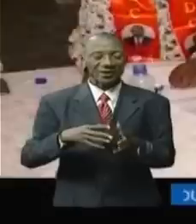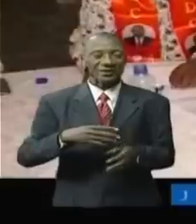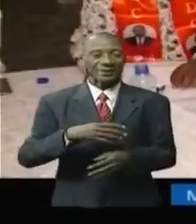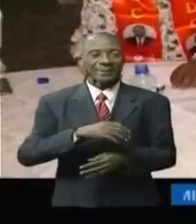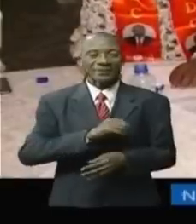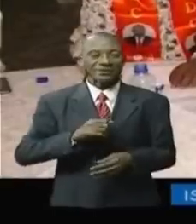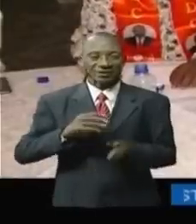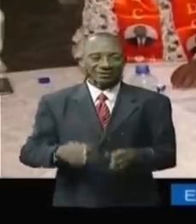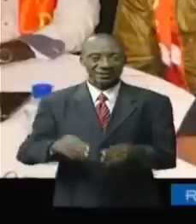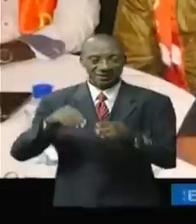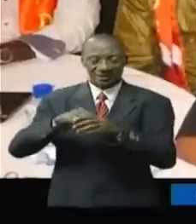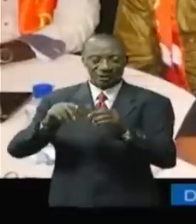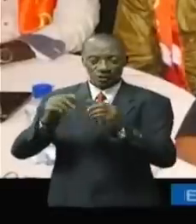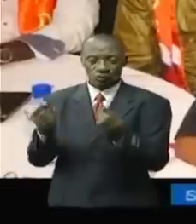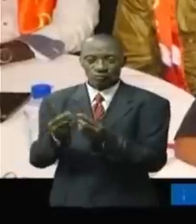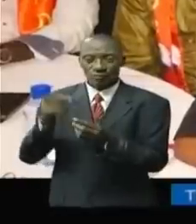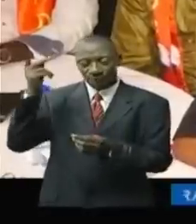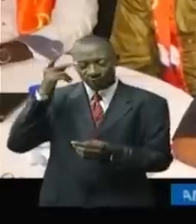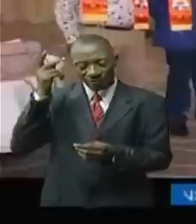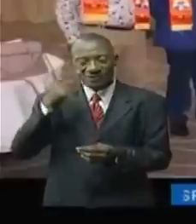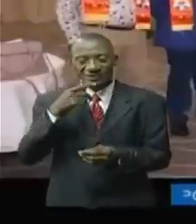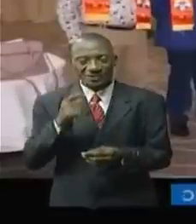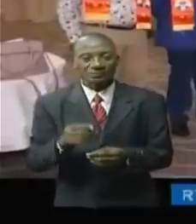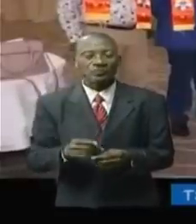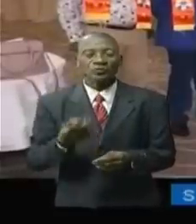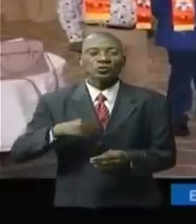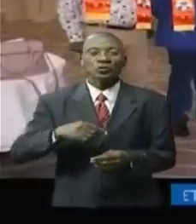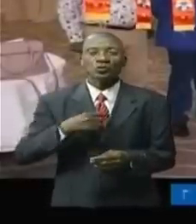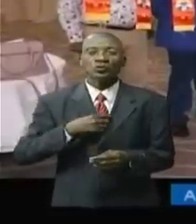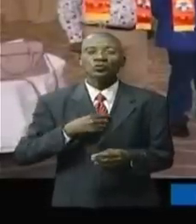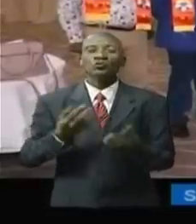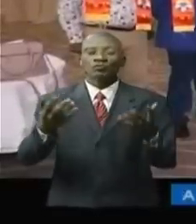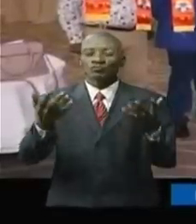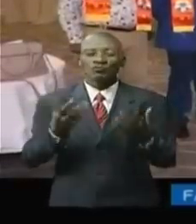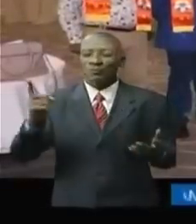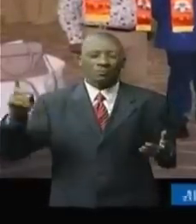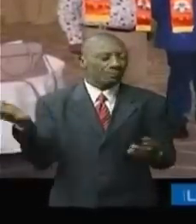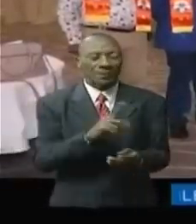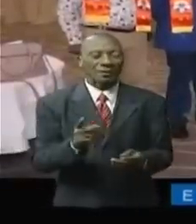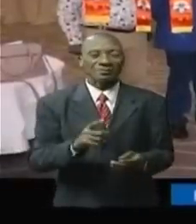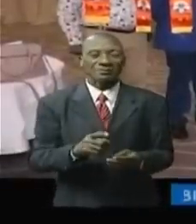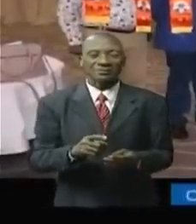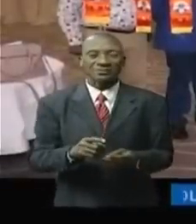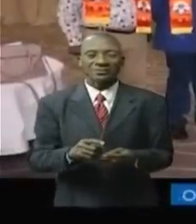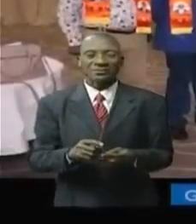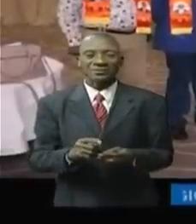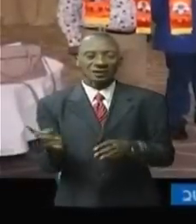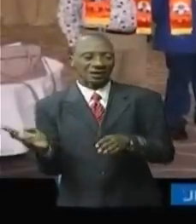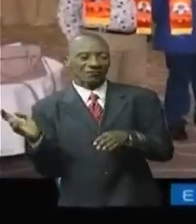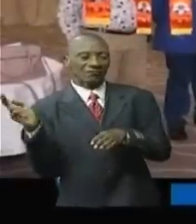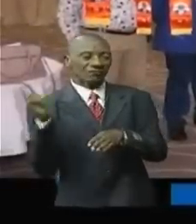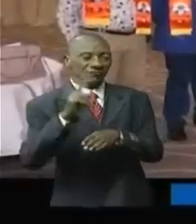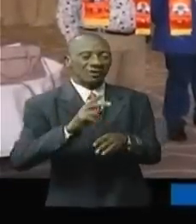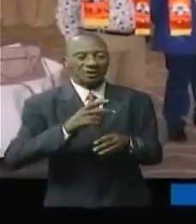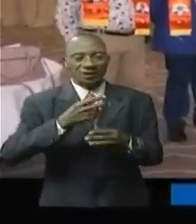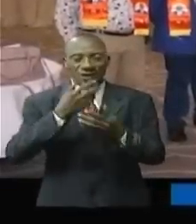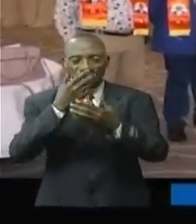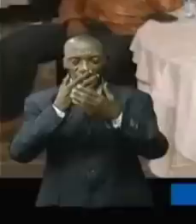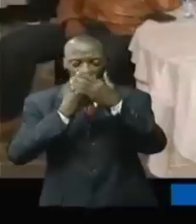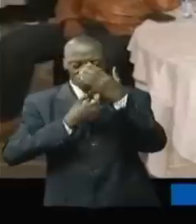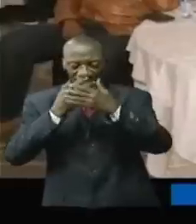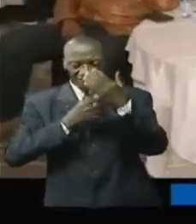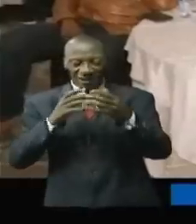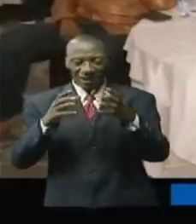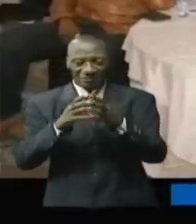politique AFDCA, condamnons avec la dernière énergie l'agression de notre pays par les rebelles du